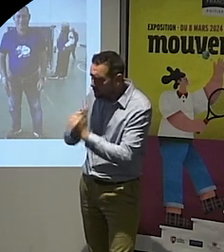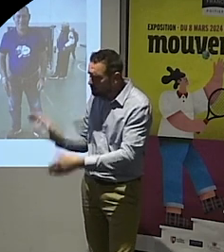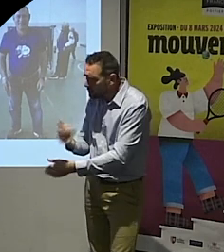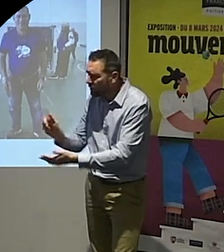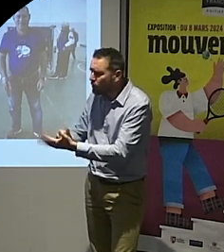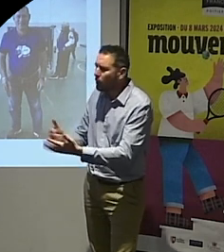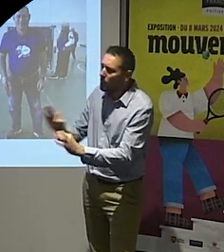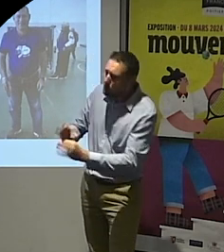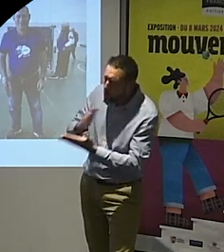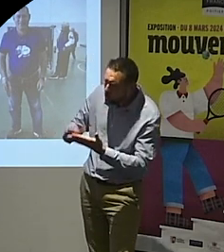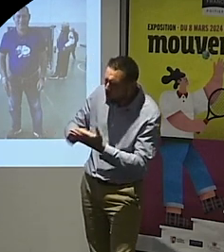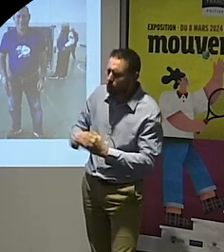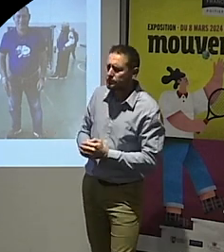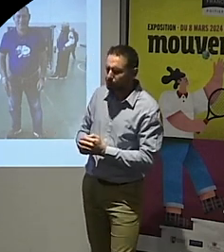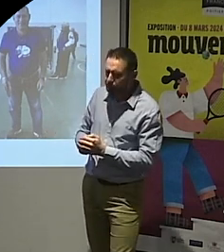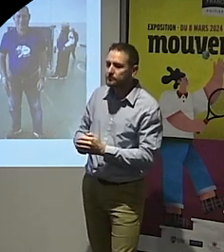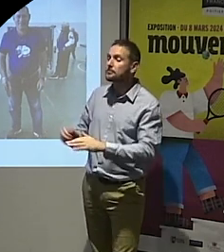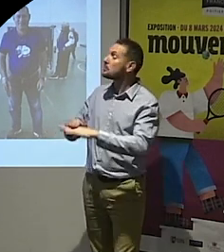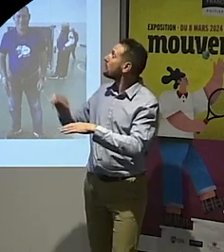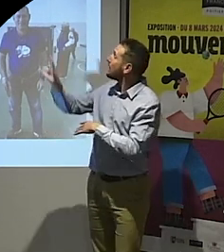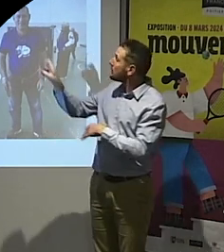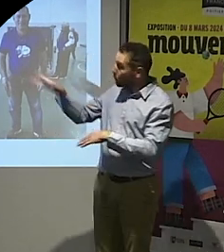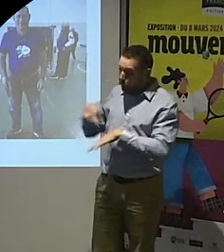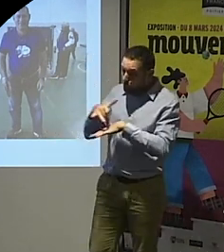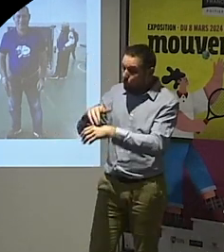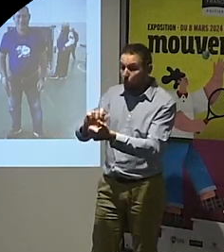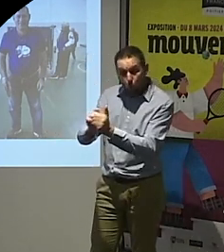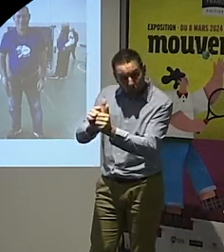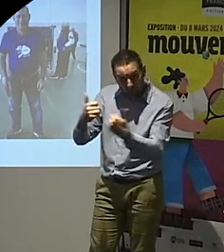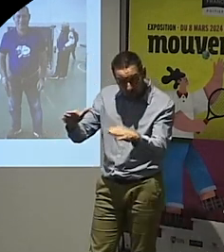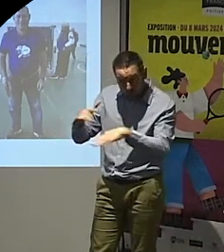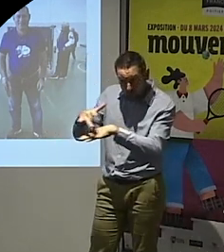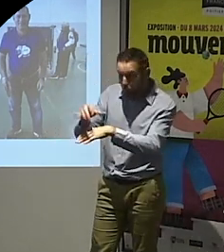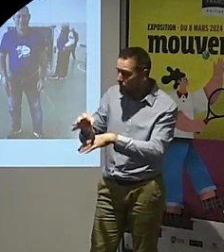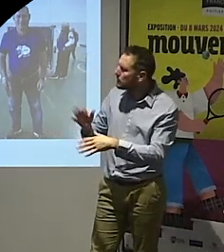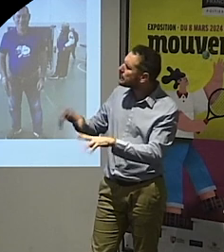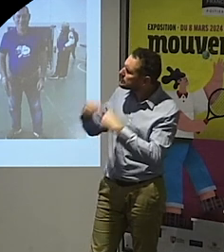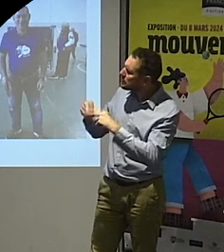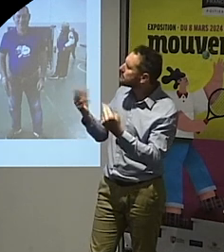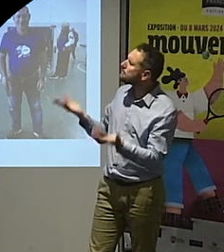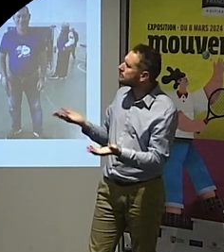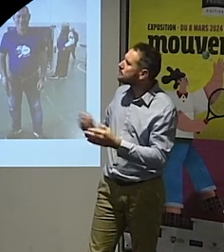fait des compétitions. Tu peux nous dire un peu comment ça s'est passé? J'ai fait des compétitions